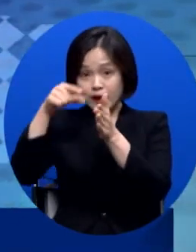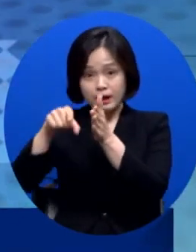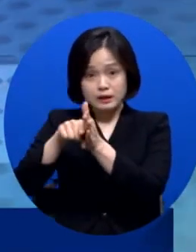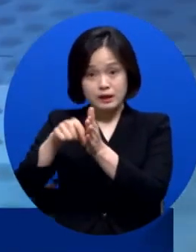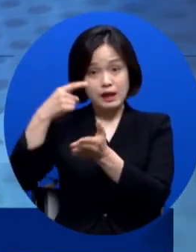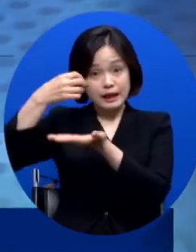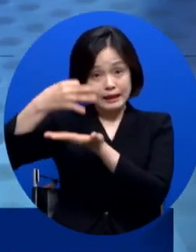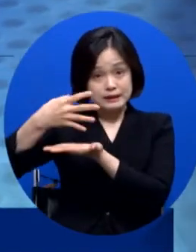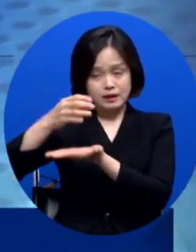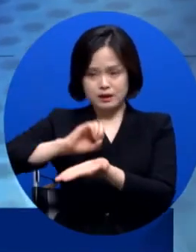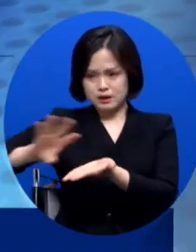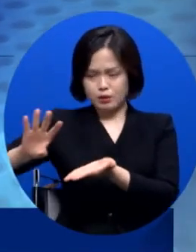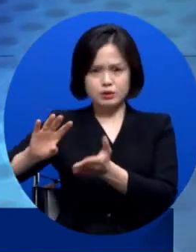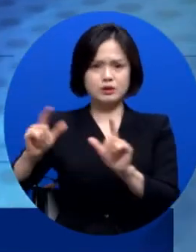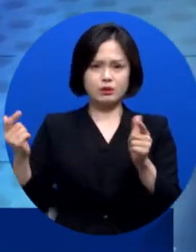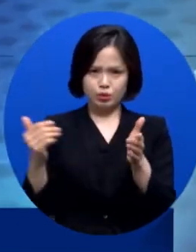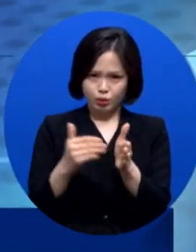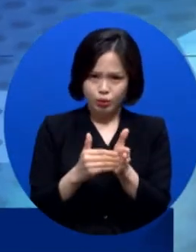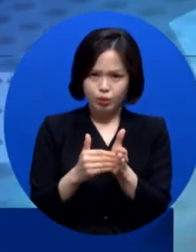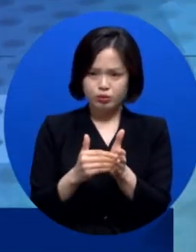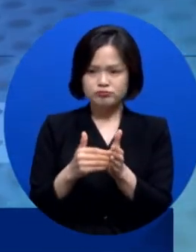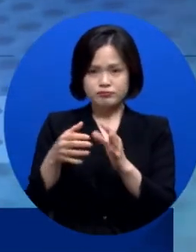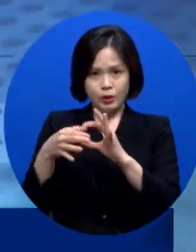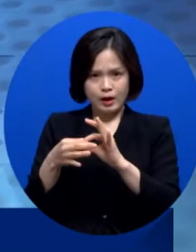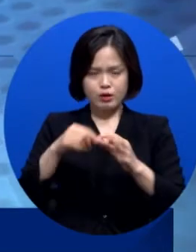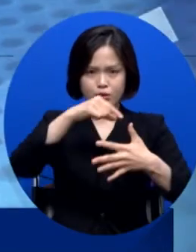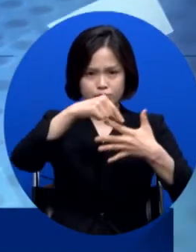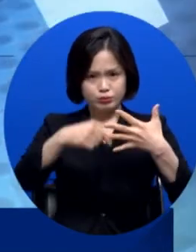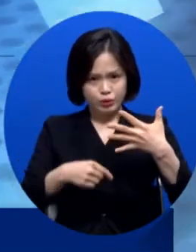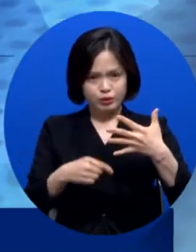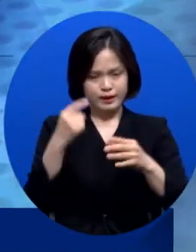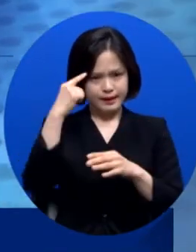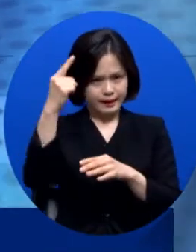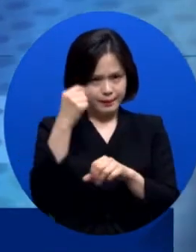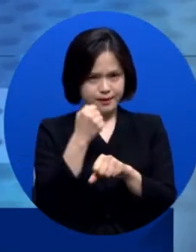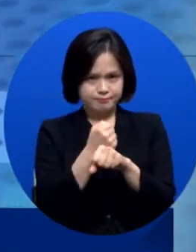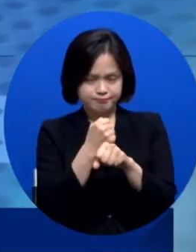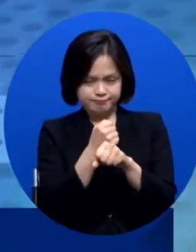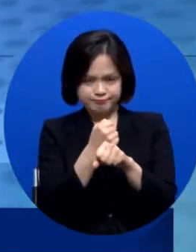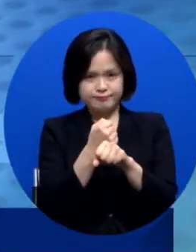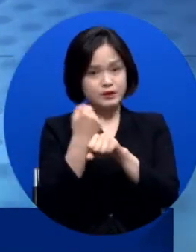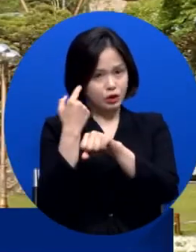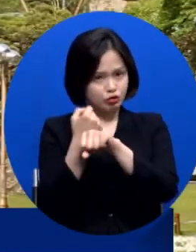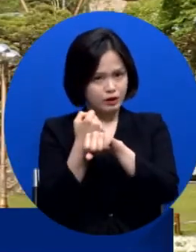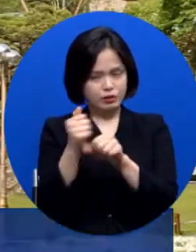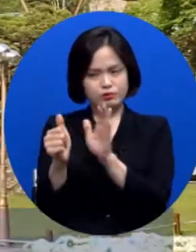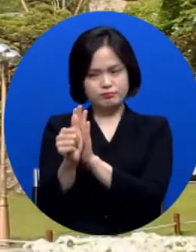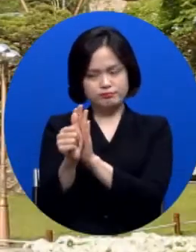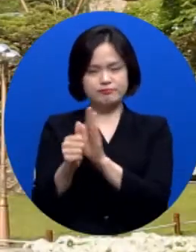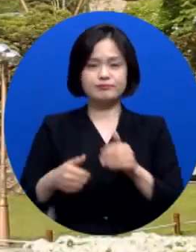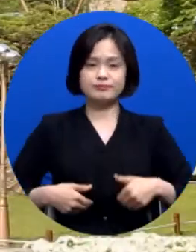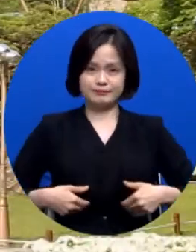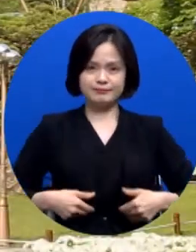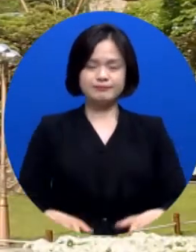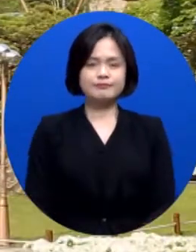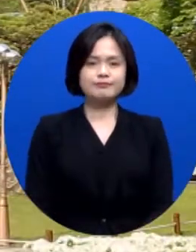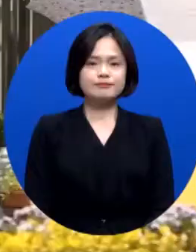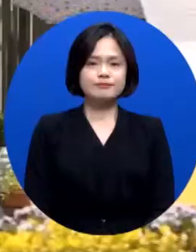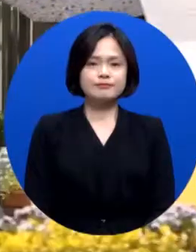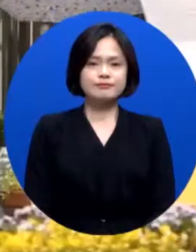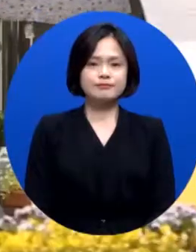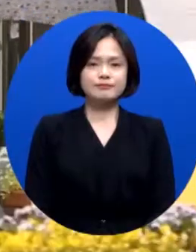개인 경건 프로그램을 개발하고 지속적인 동기부여의 노력이 필요하다고 생각합니다. 청소년에서